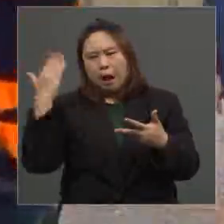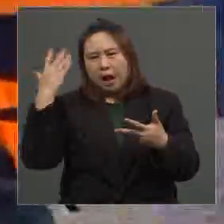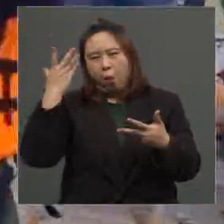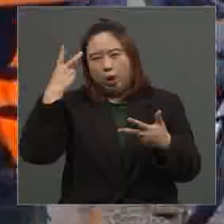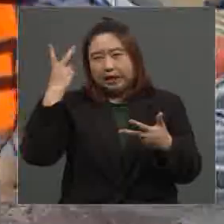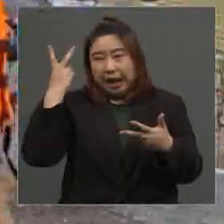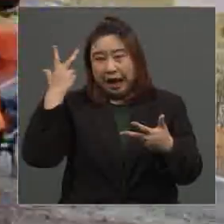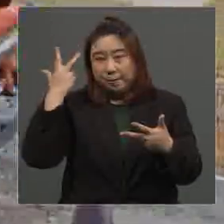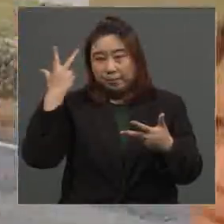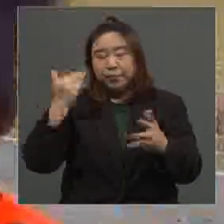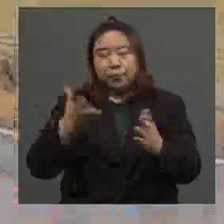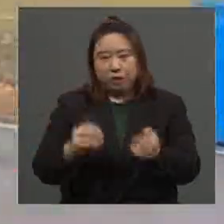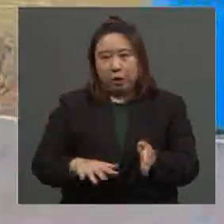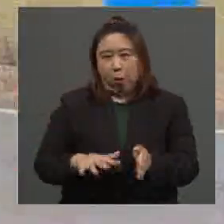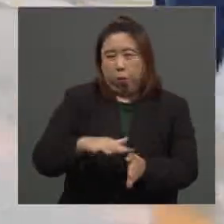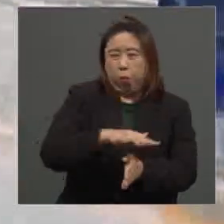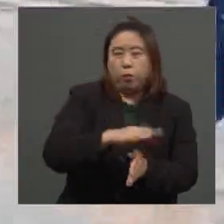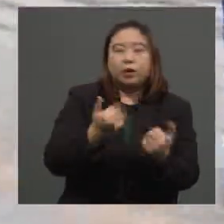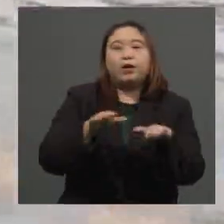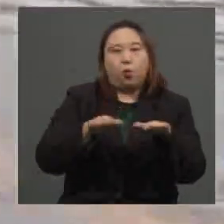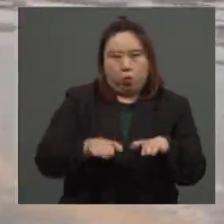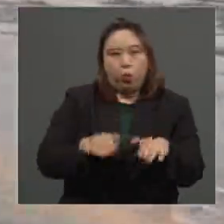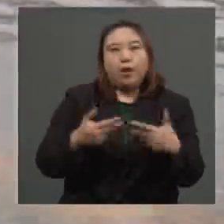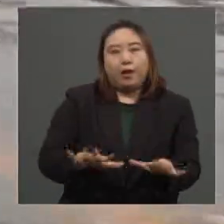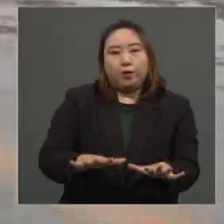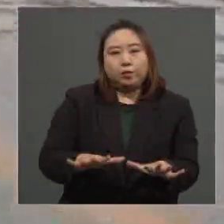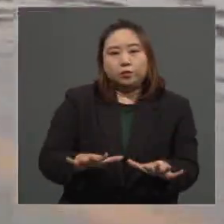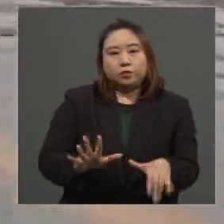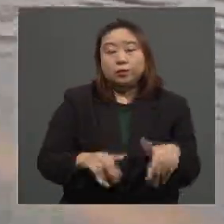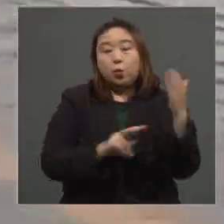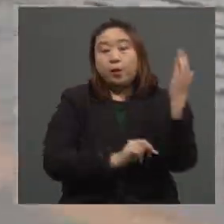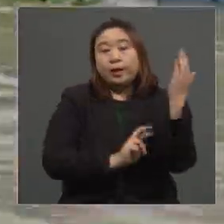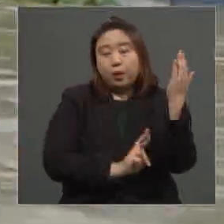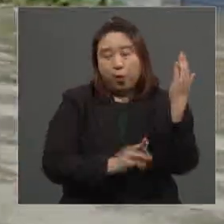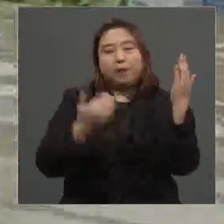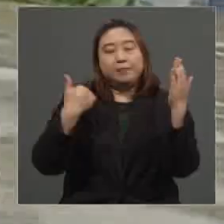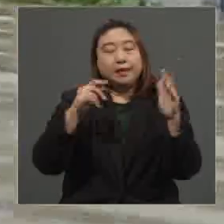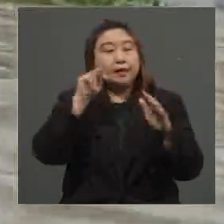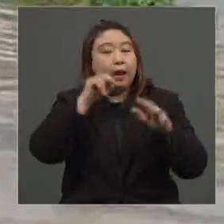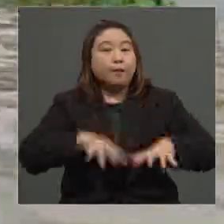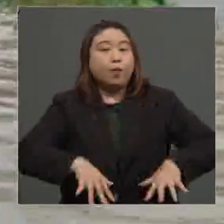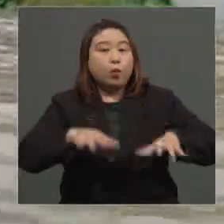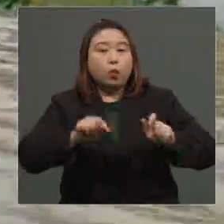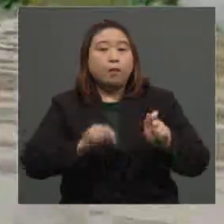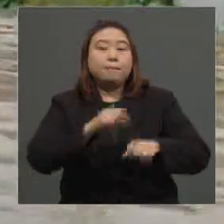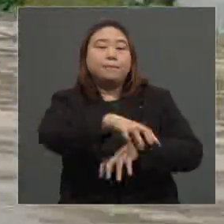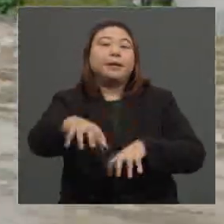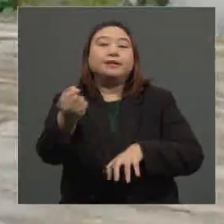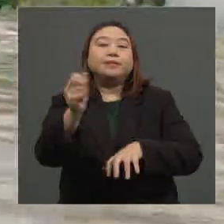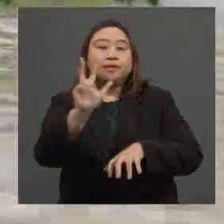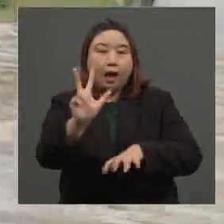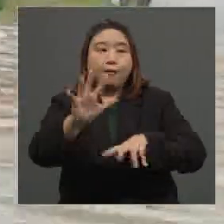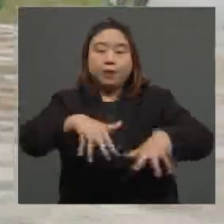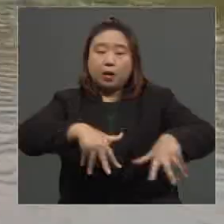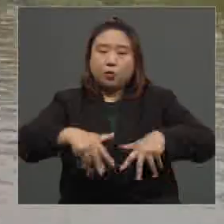มานะครับตอนนี้เนี่ยเริ่มมีแนวโน้มคลี่คลายแล้วจังหวัดนราธิวาสเองมีพื้นที่ประสบภัยน้ำท่วมทั้งสิ้นเนี่ย 13อำเภอประชา